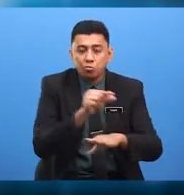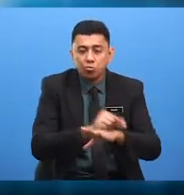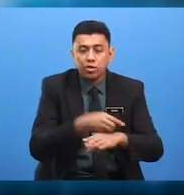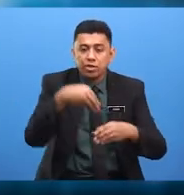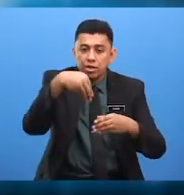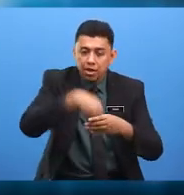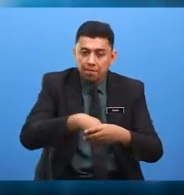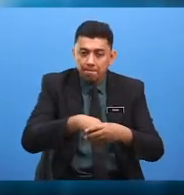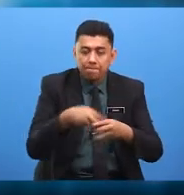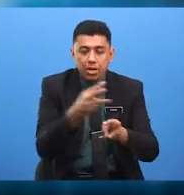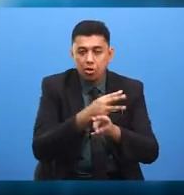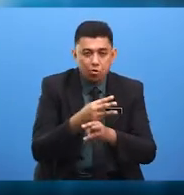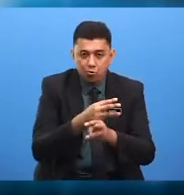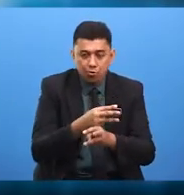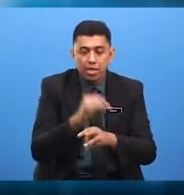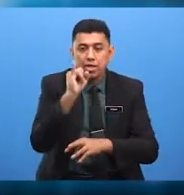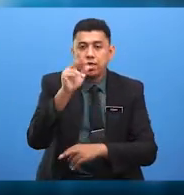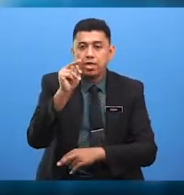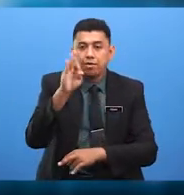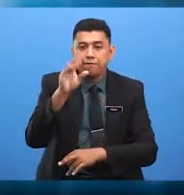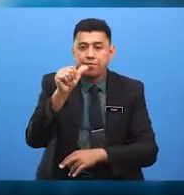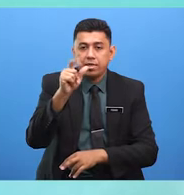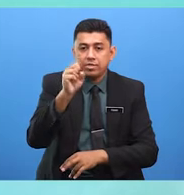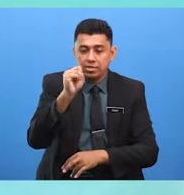mengawal inflasi dan kemiskinan ekonomi